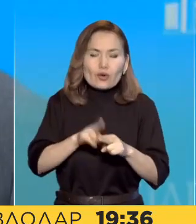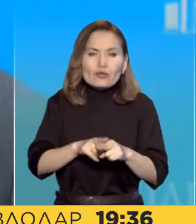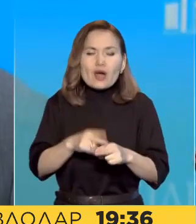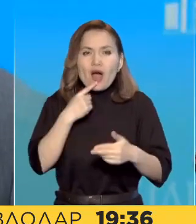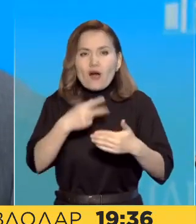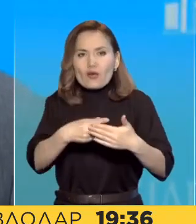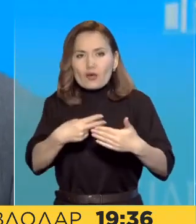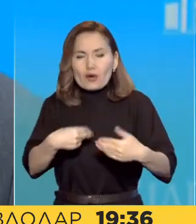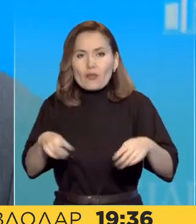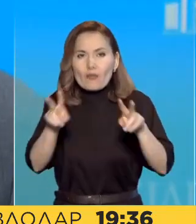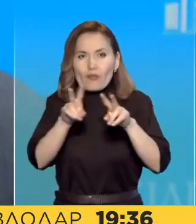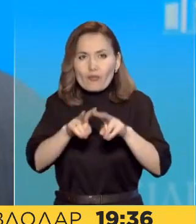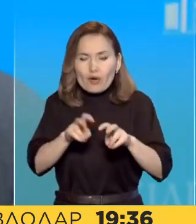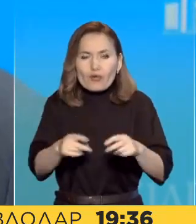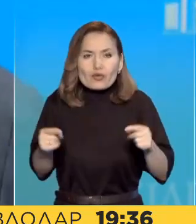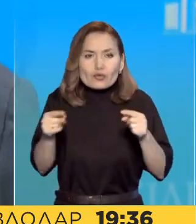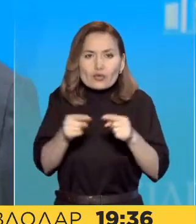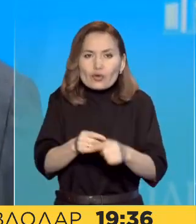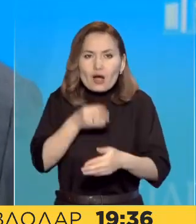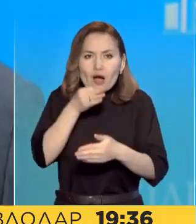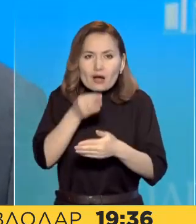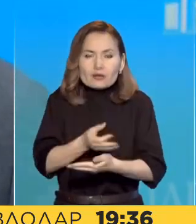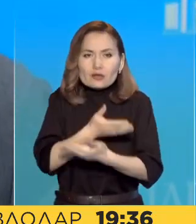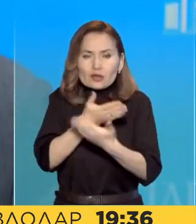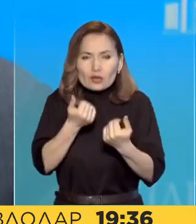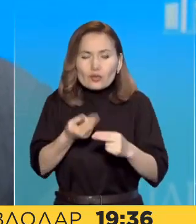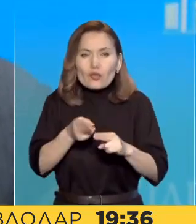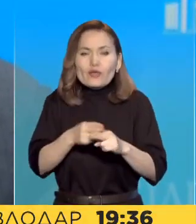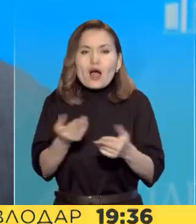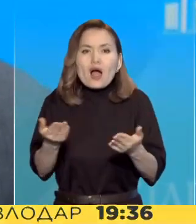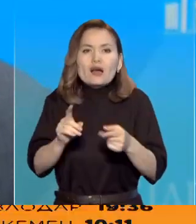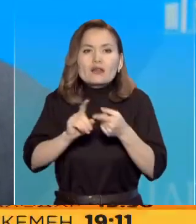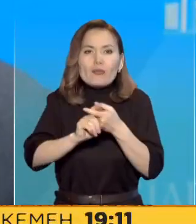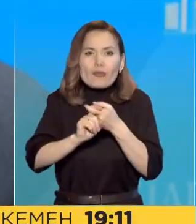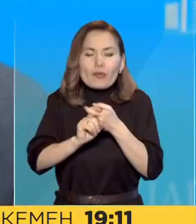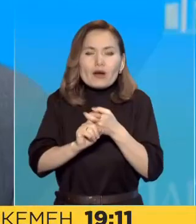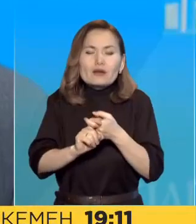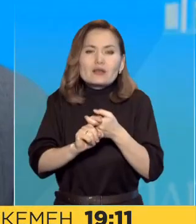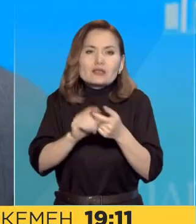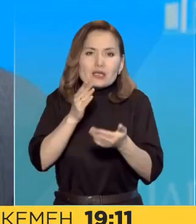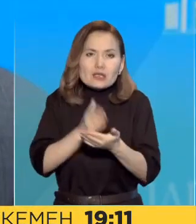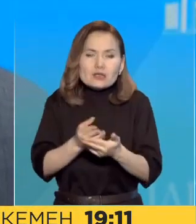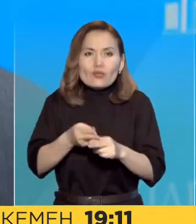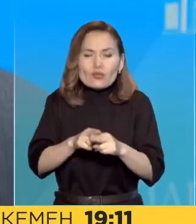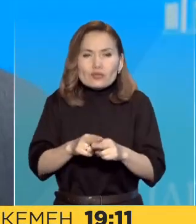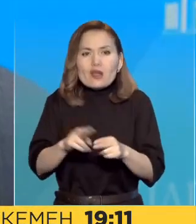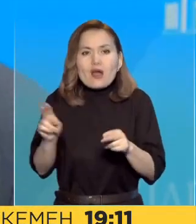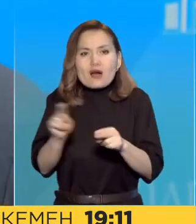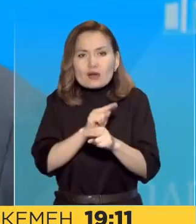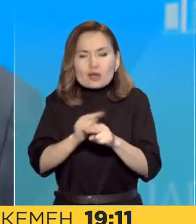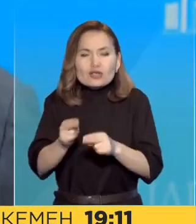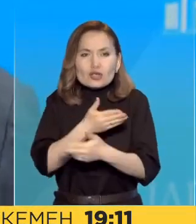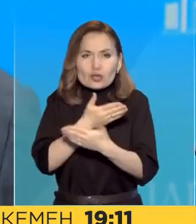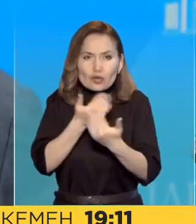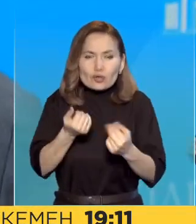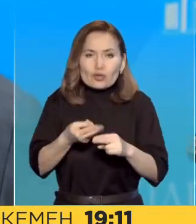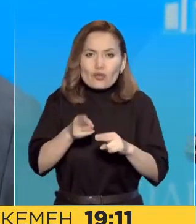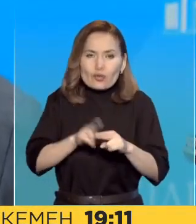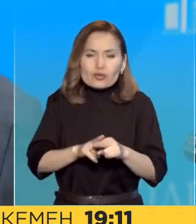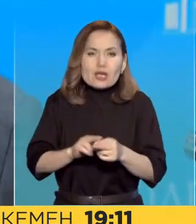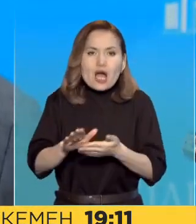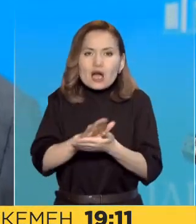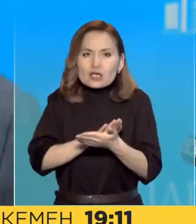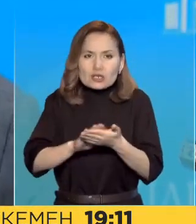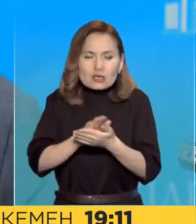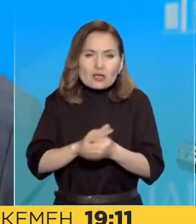алып, оның жаңағы анықта бұл бруцеллез ба, басқа ма, әлде қандай бұл жаңағы өзекті аурулар, опасный болезньға жататын белгіленбей, оған ешқандай